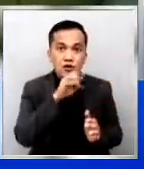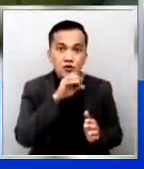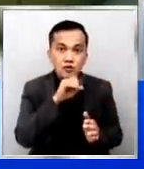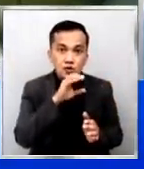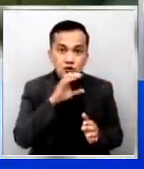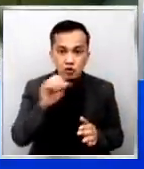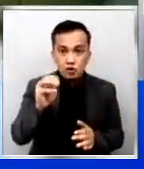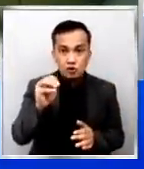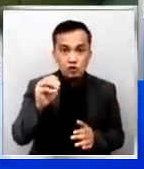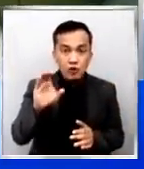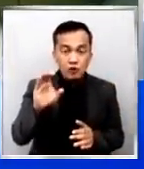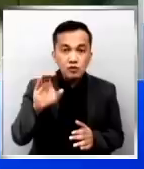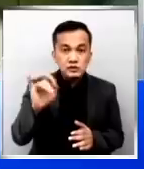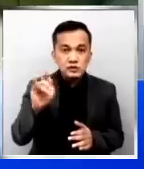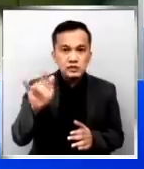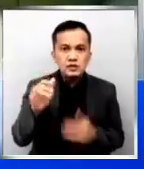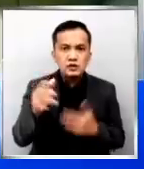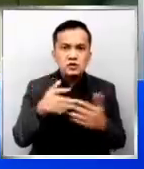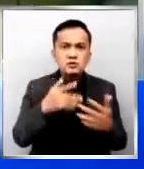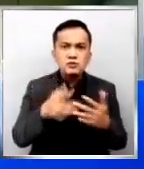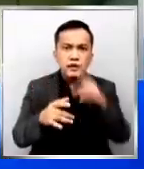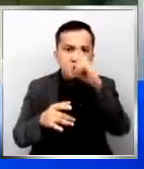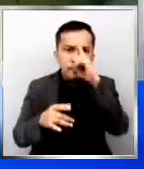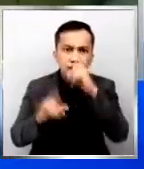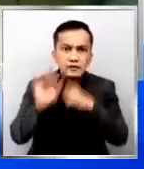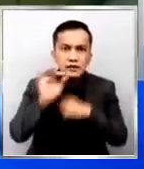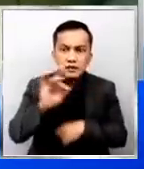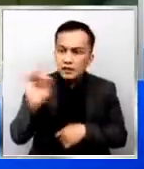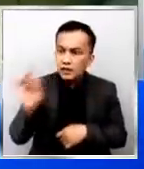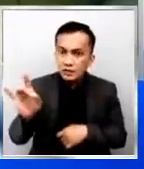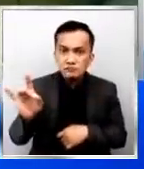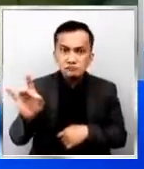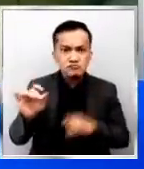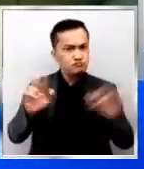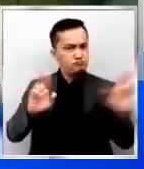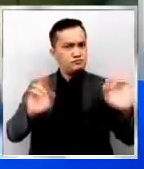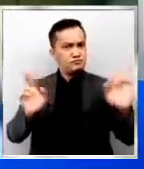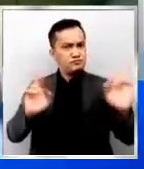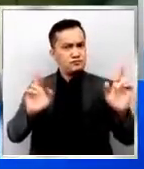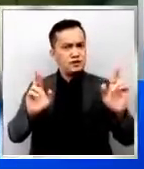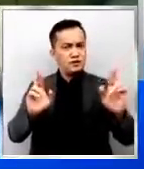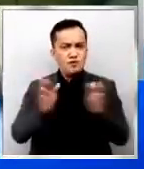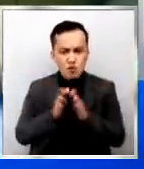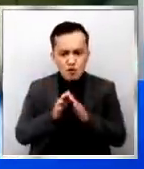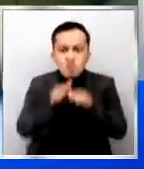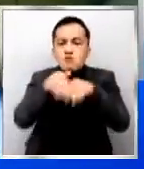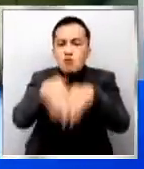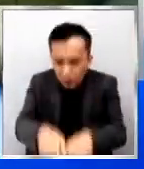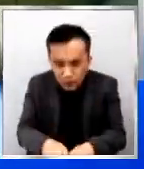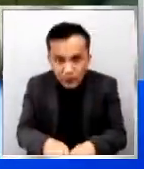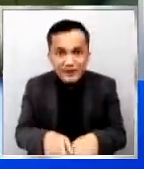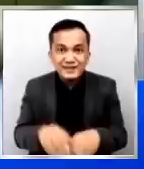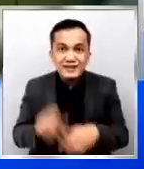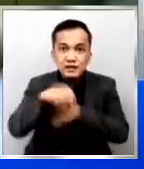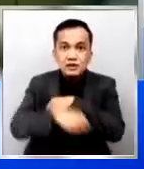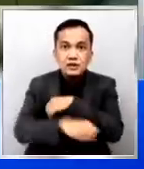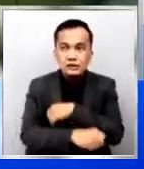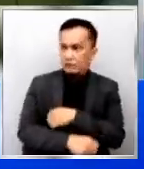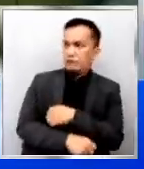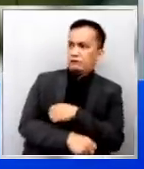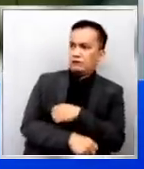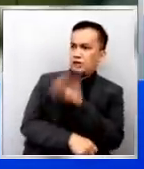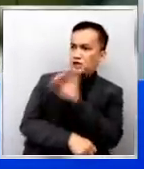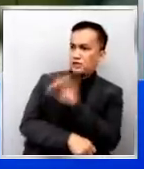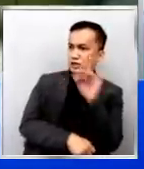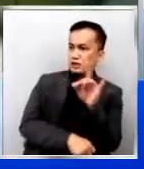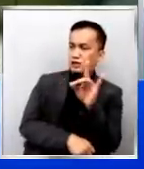kahit 88 anyos na, game na game pa rin sa pagdadive sa dagat. 88 anyos ang sekreto